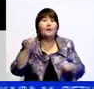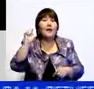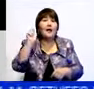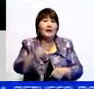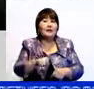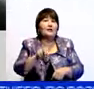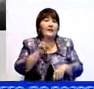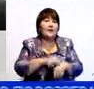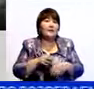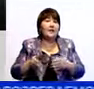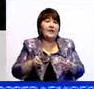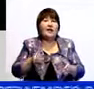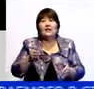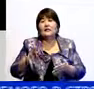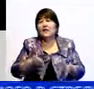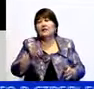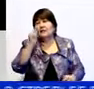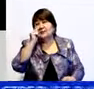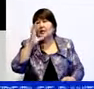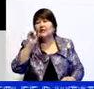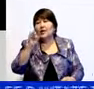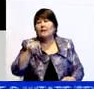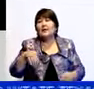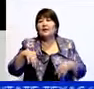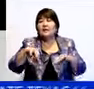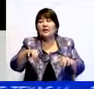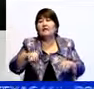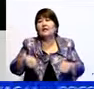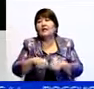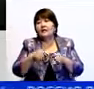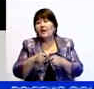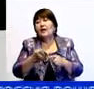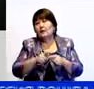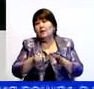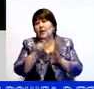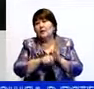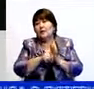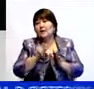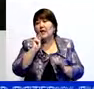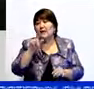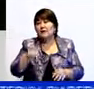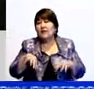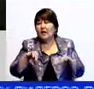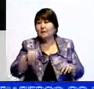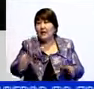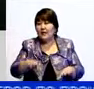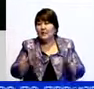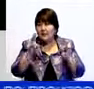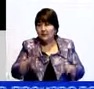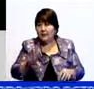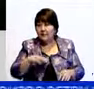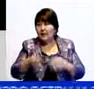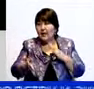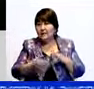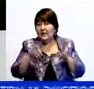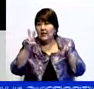остановлен патрулями на трассе Шымкент-Самара за нарушение правил дорожного движения. Для проверки подозрительной автомашины на место происшествия была